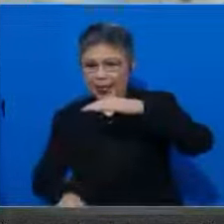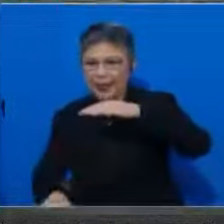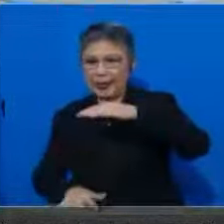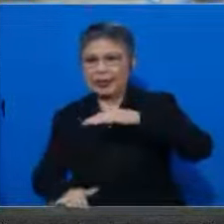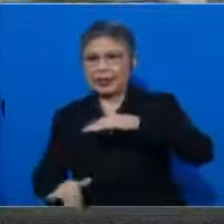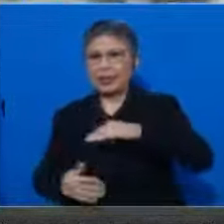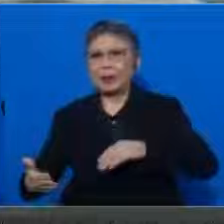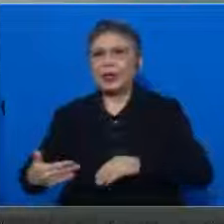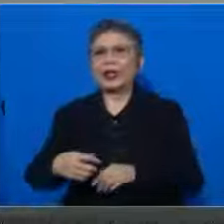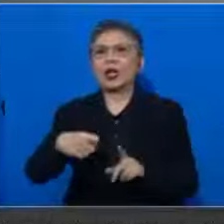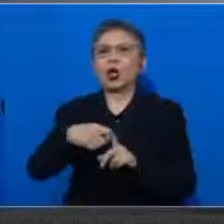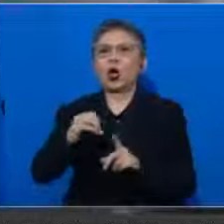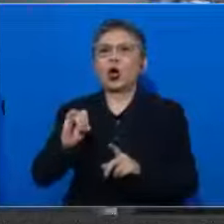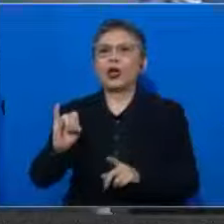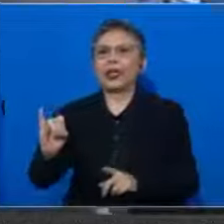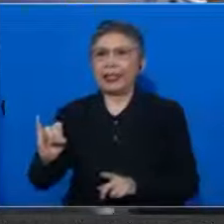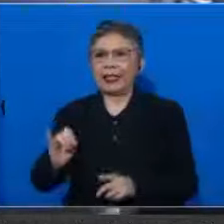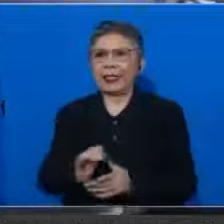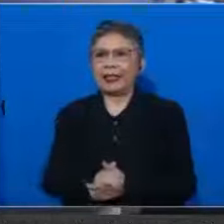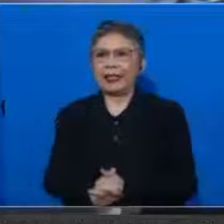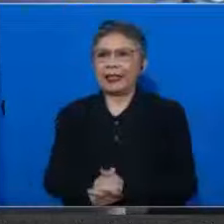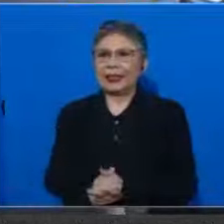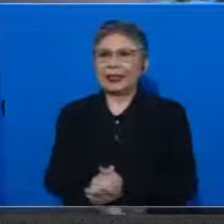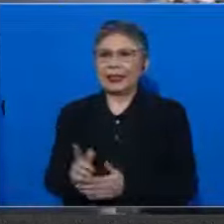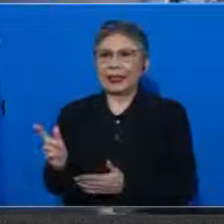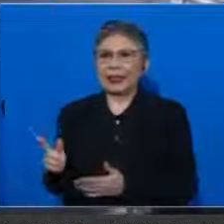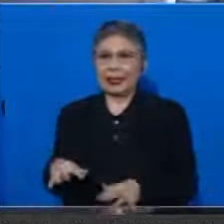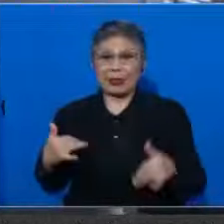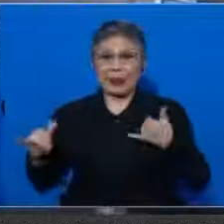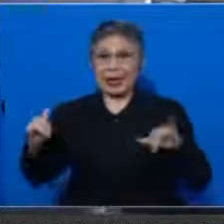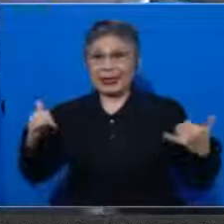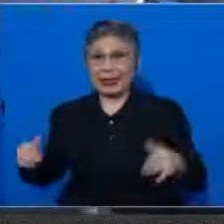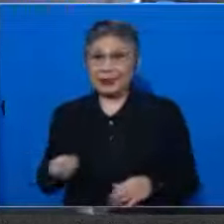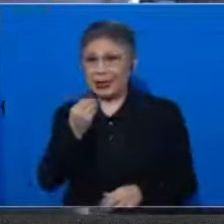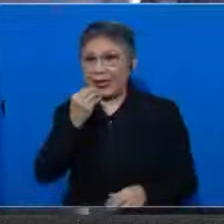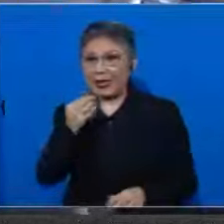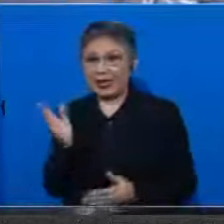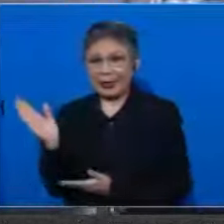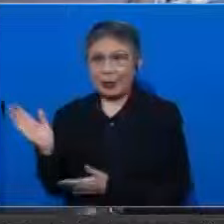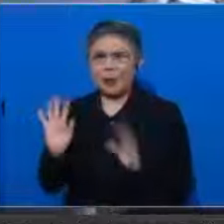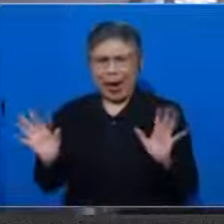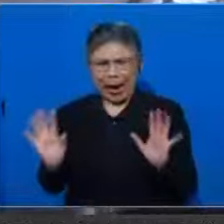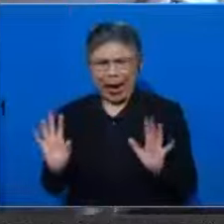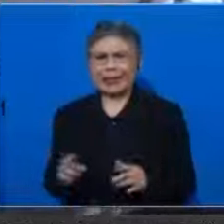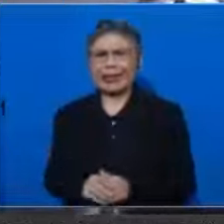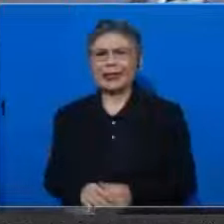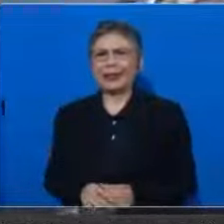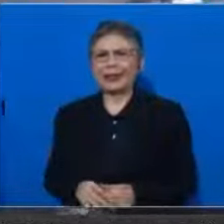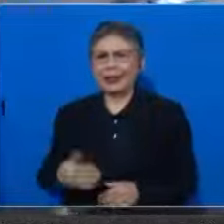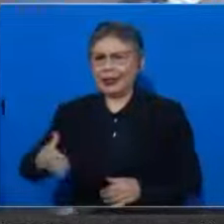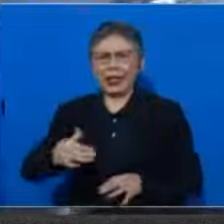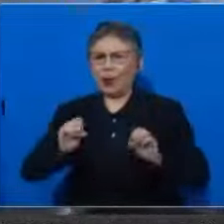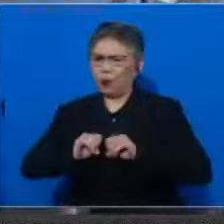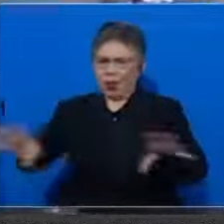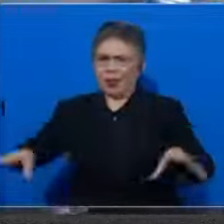bersama ikan koi. Main kano, dan selain main kano juga kita bisa memberi makan ikan. Di sini ikannya memang sengaja dibiarkan di